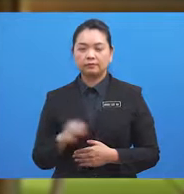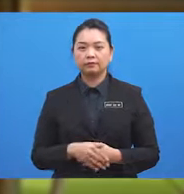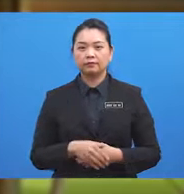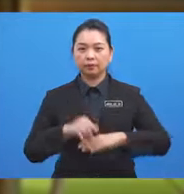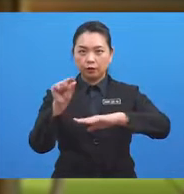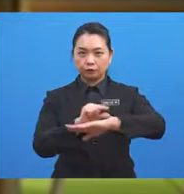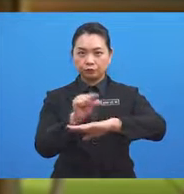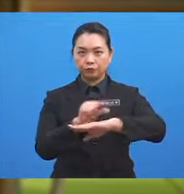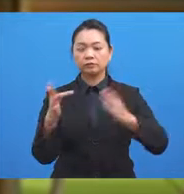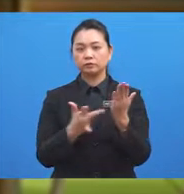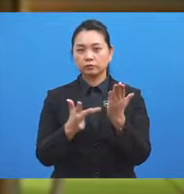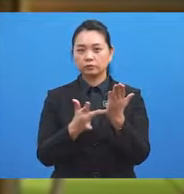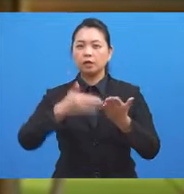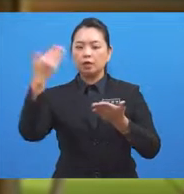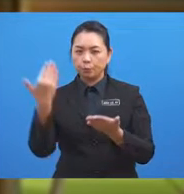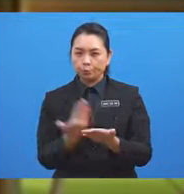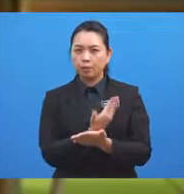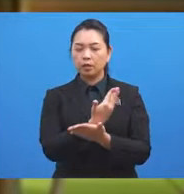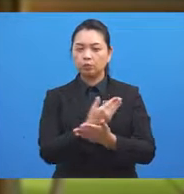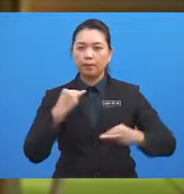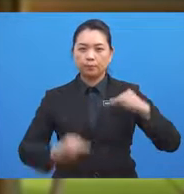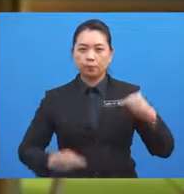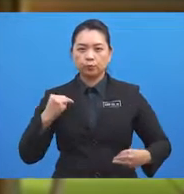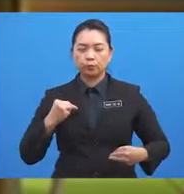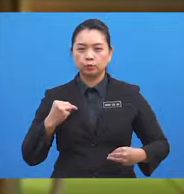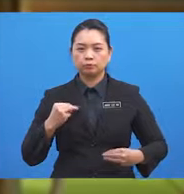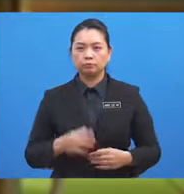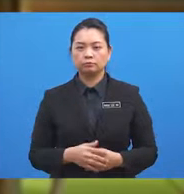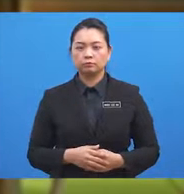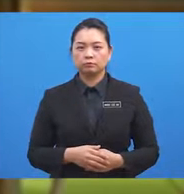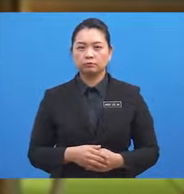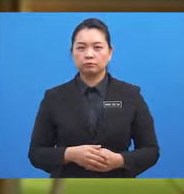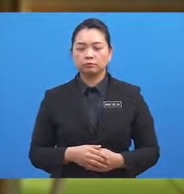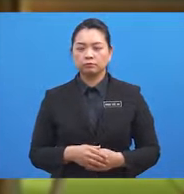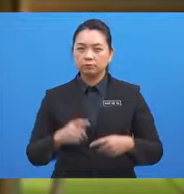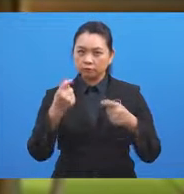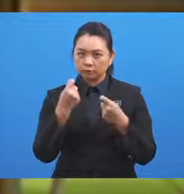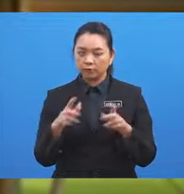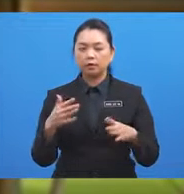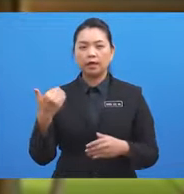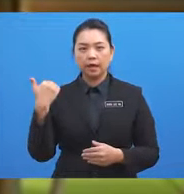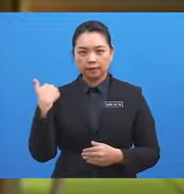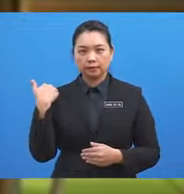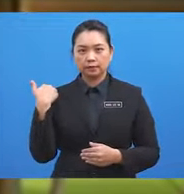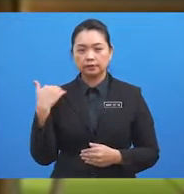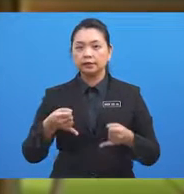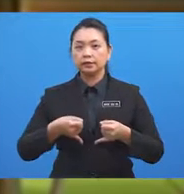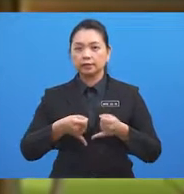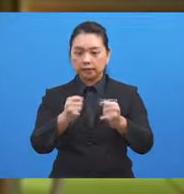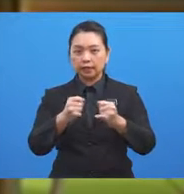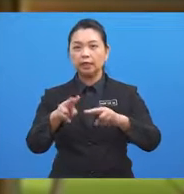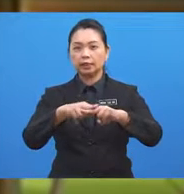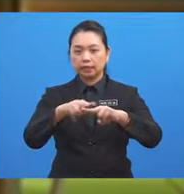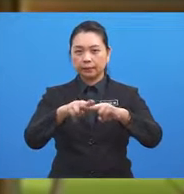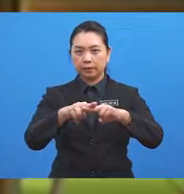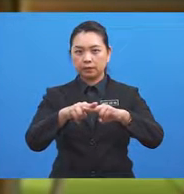Penggunaan teknologi yang terkini dan moden telah digunakan dalam pembinaan lebuh raya, jalan kereta